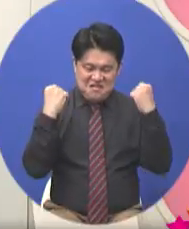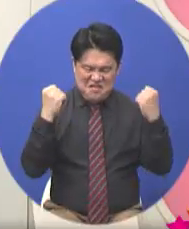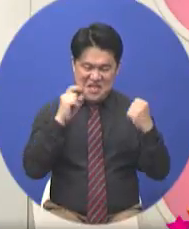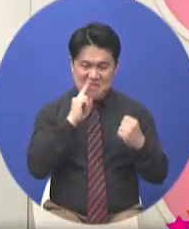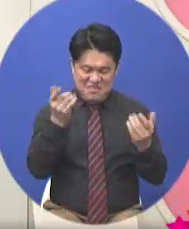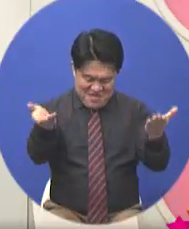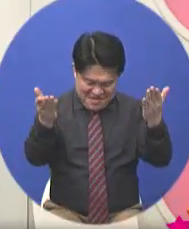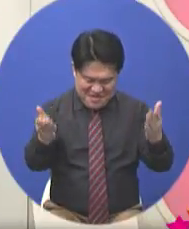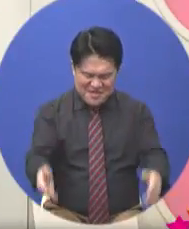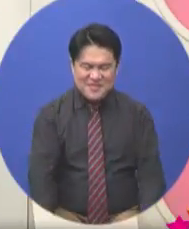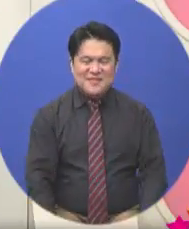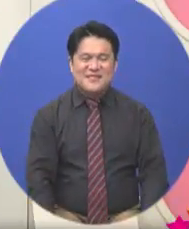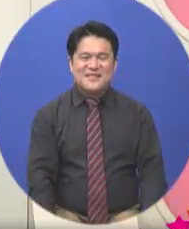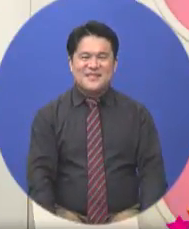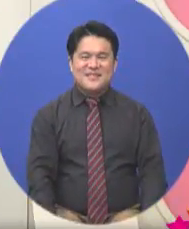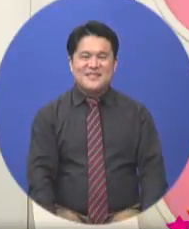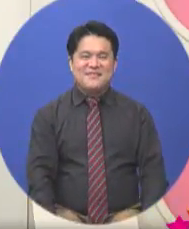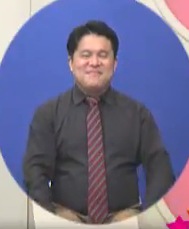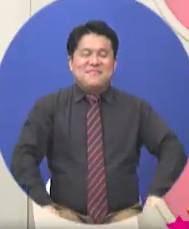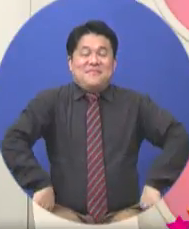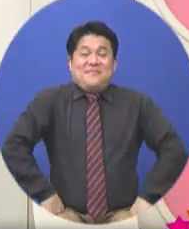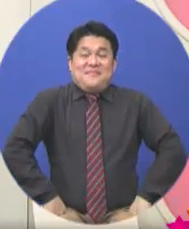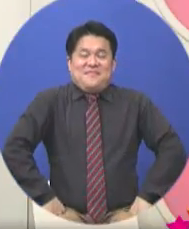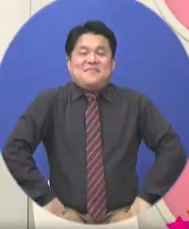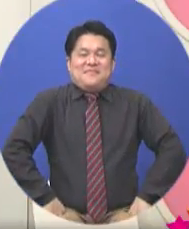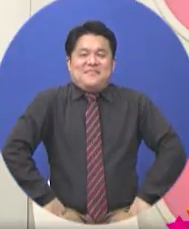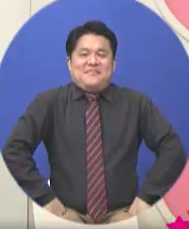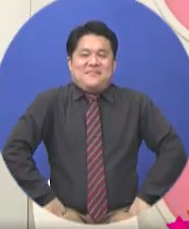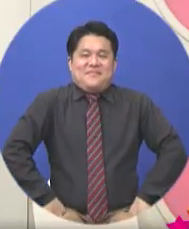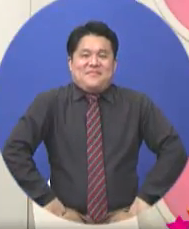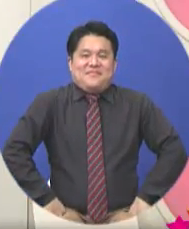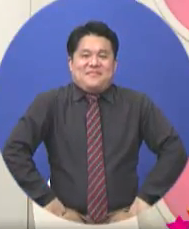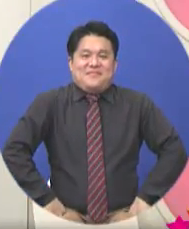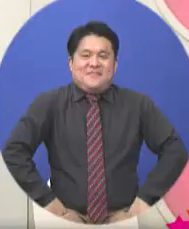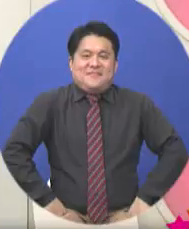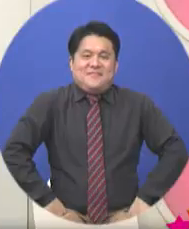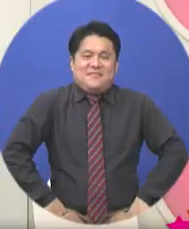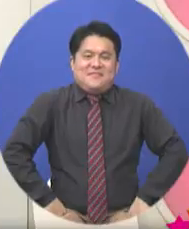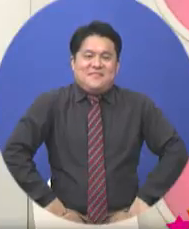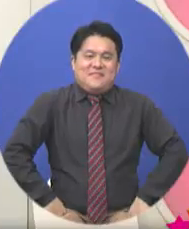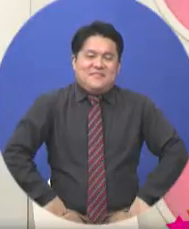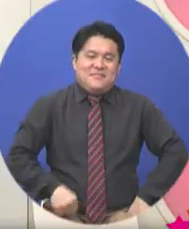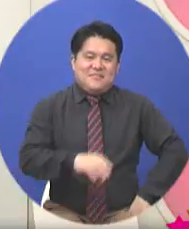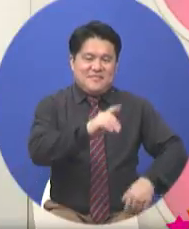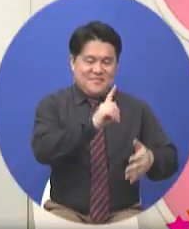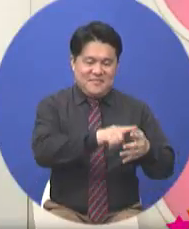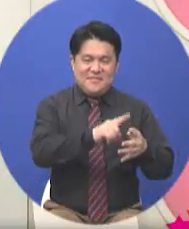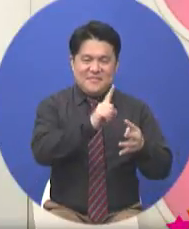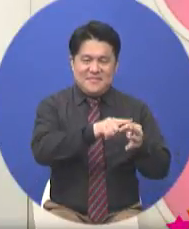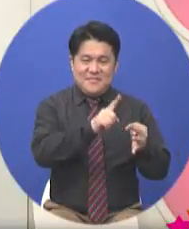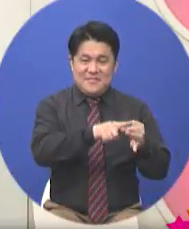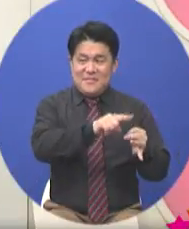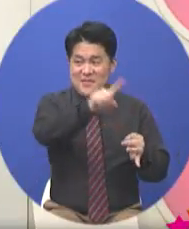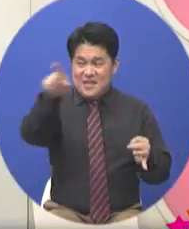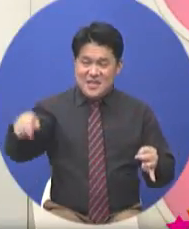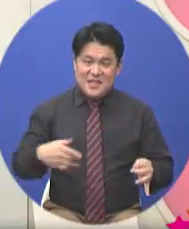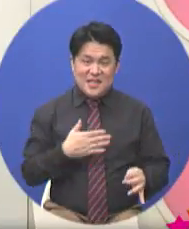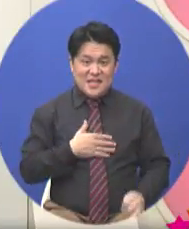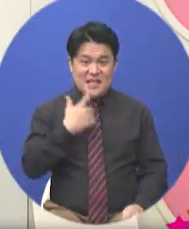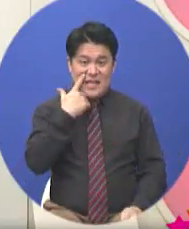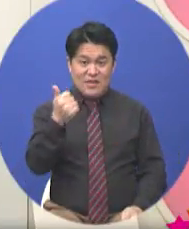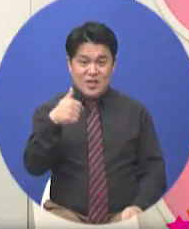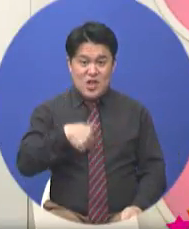한 말씀 하세요. 야, 그래. 승선아, 승일아, 오늘 아버지가